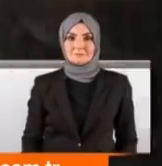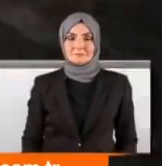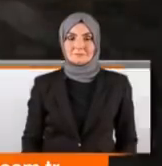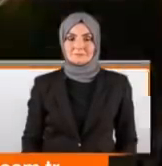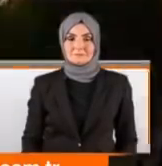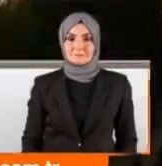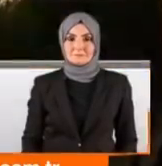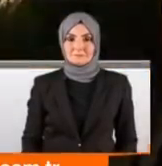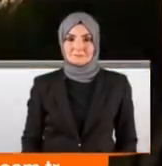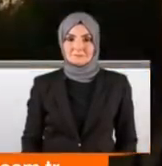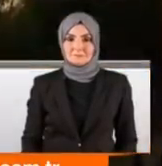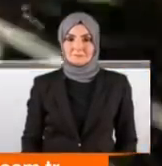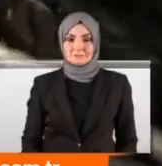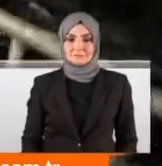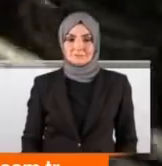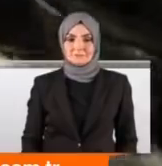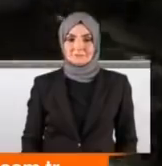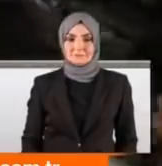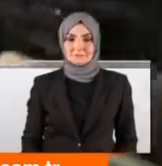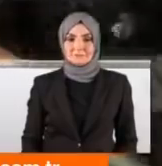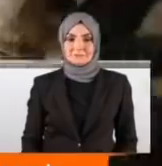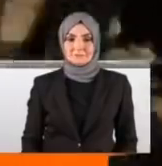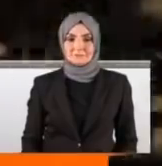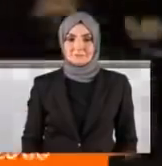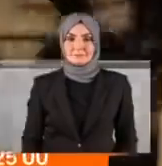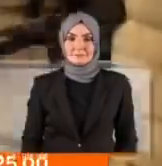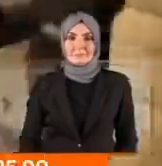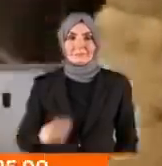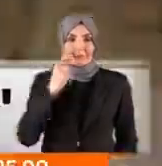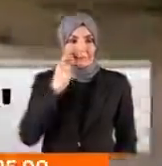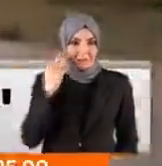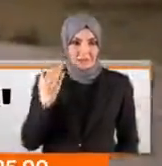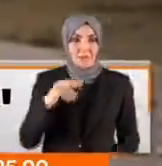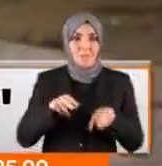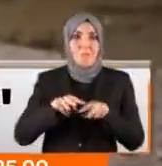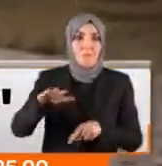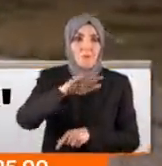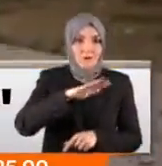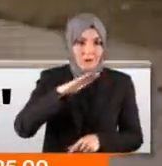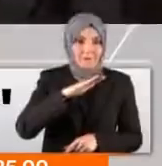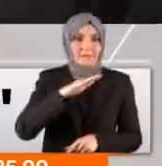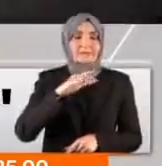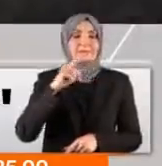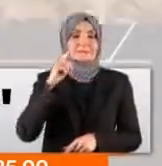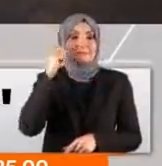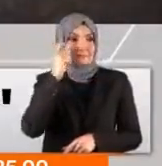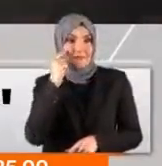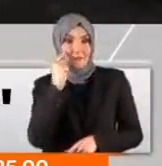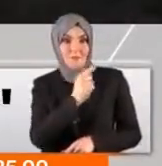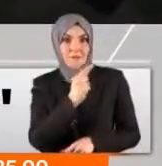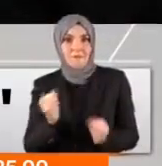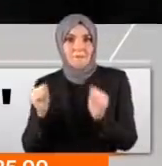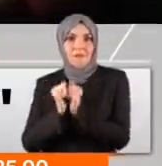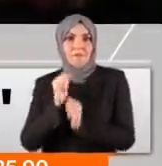Müslümanların ilk kıblesi dir ve böyle de kalacak iktidarla muhalefet İsrail'e karşı tek ses oldu MHP